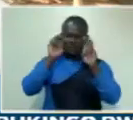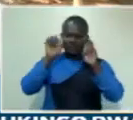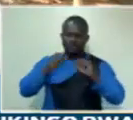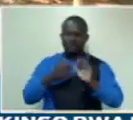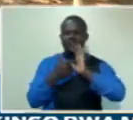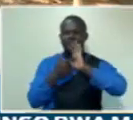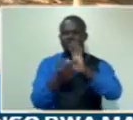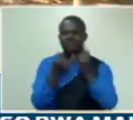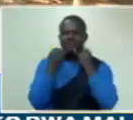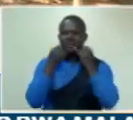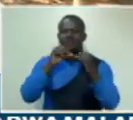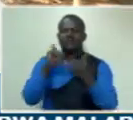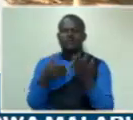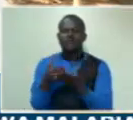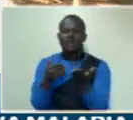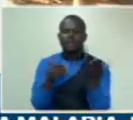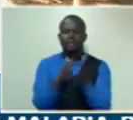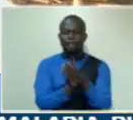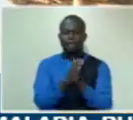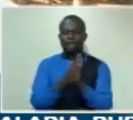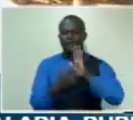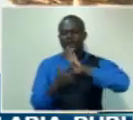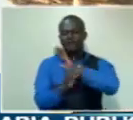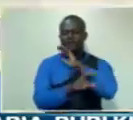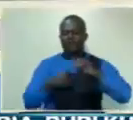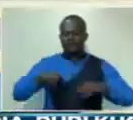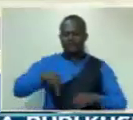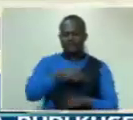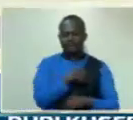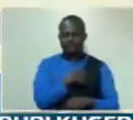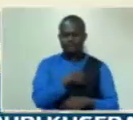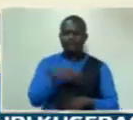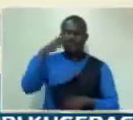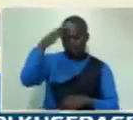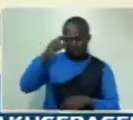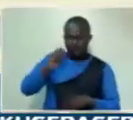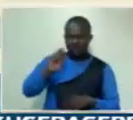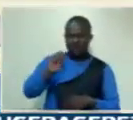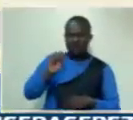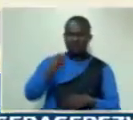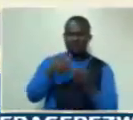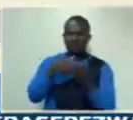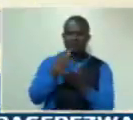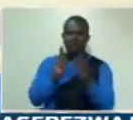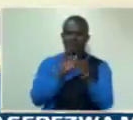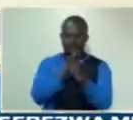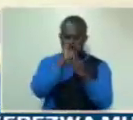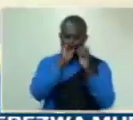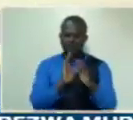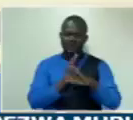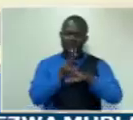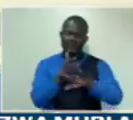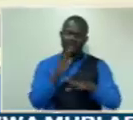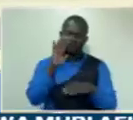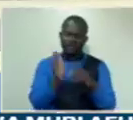kumenyesha n'urundi rubyiruko kituri inyuma amateka yaranze igihugu cyacu mu rwibutso rwa Ntarama haruhukiye imibiri y'abatutsi basaga ibihumbi